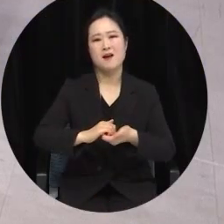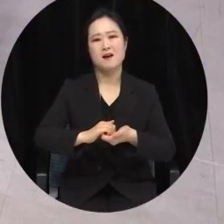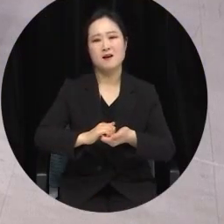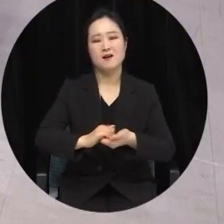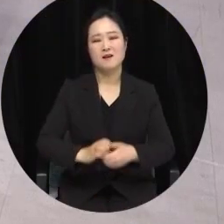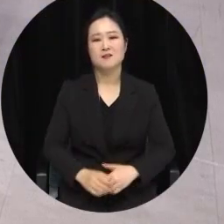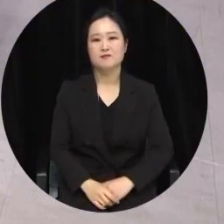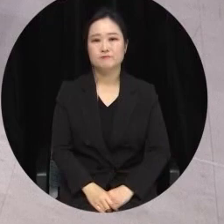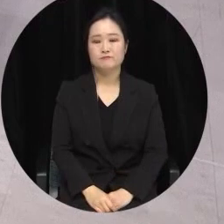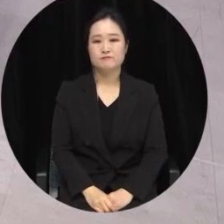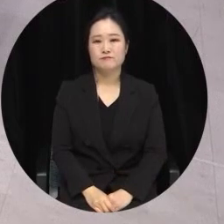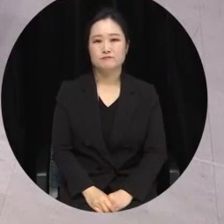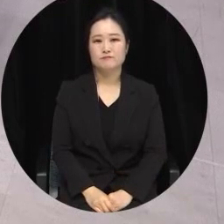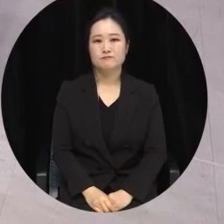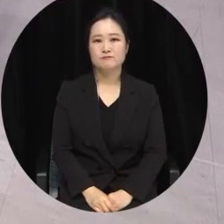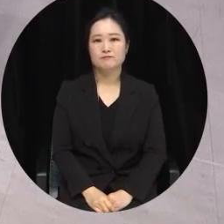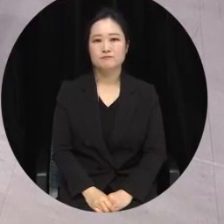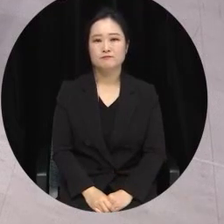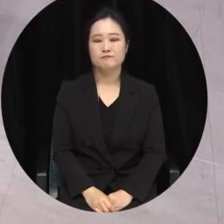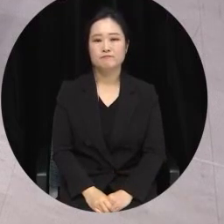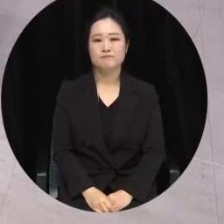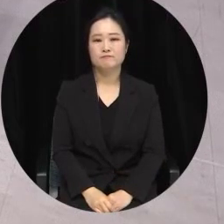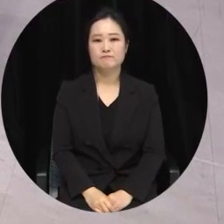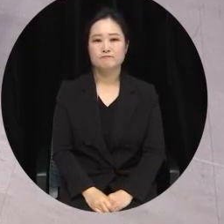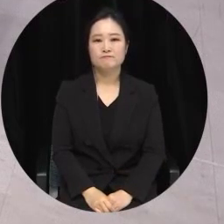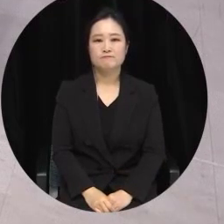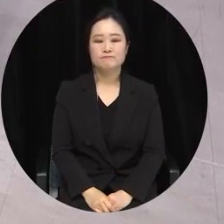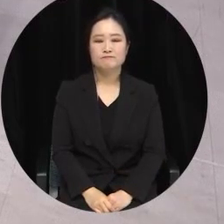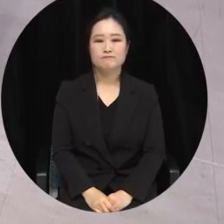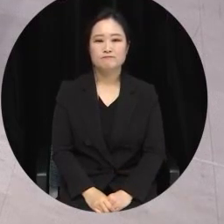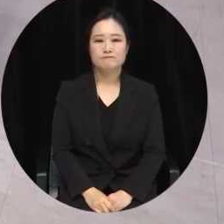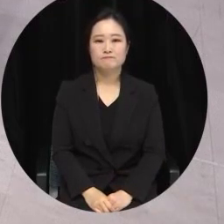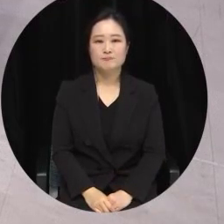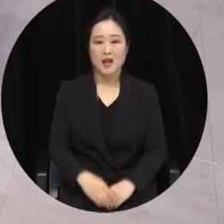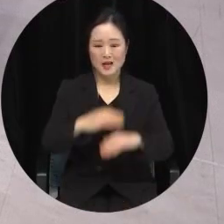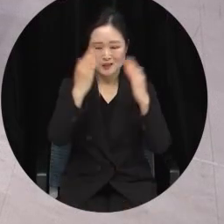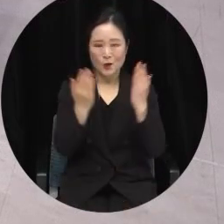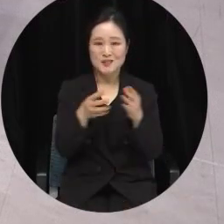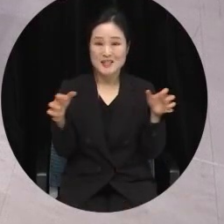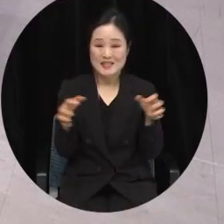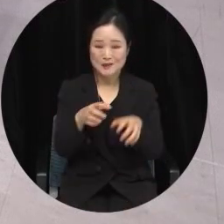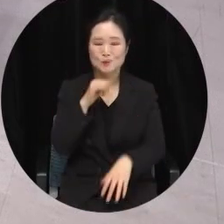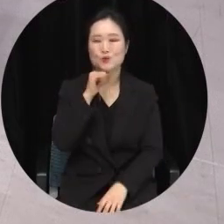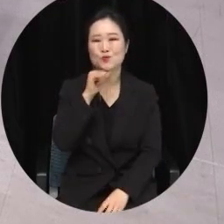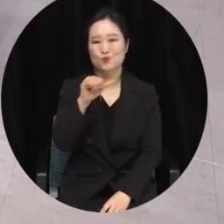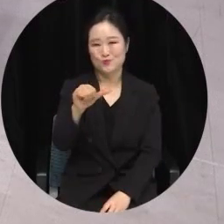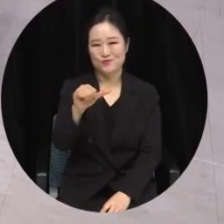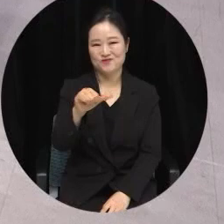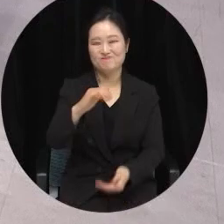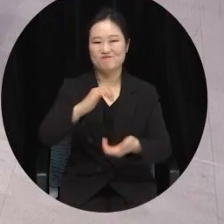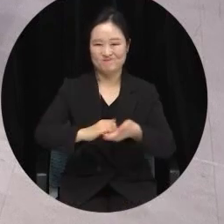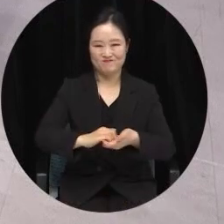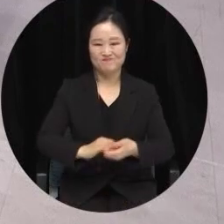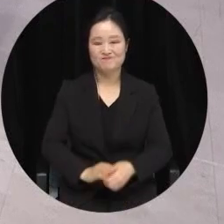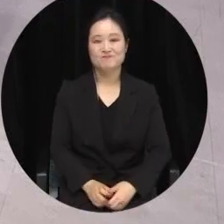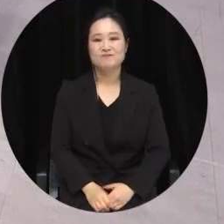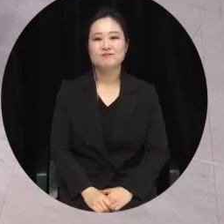그래서 네, 아닙니다. 5분 전체 시간에서 나눠야 되는데 좀 그렇게